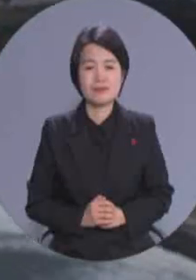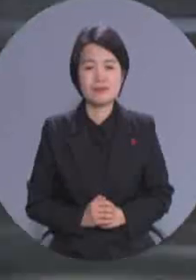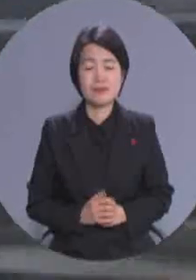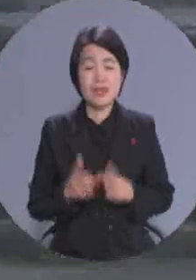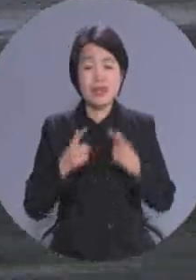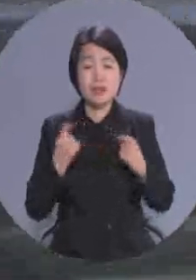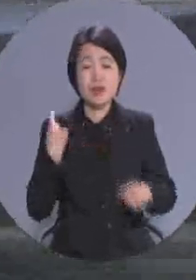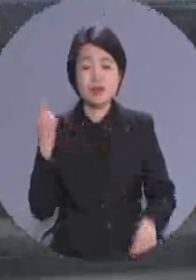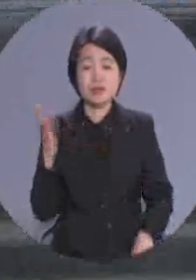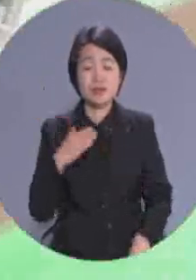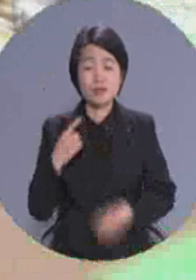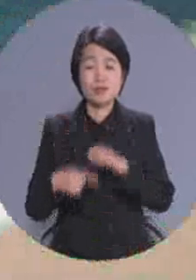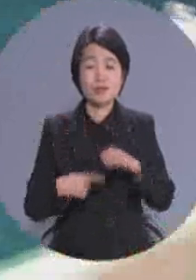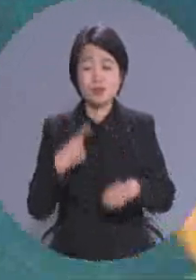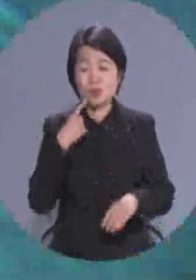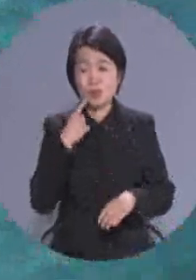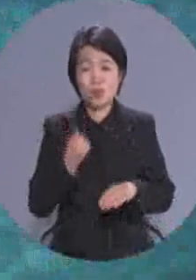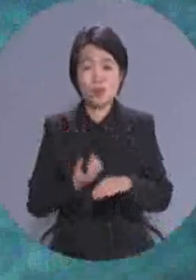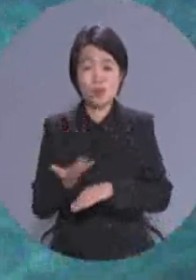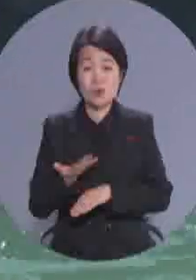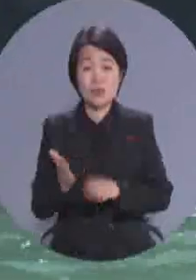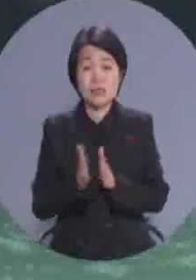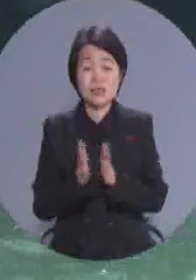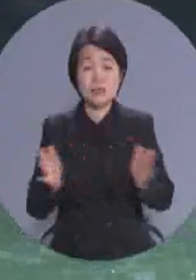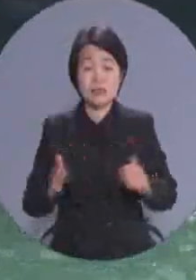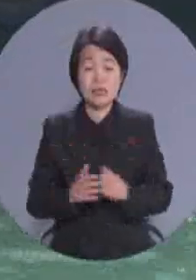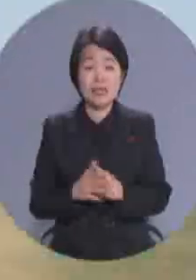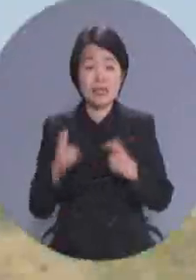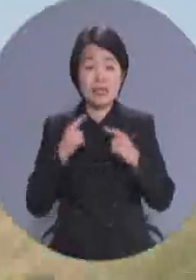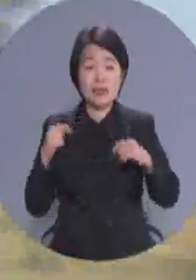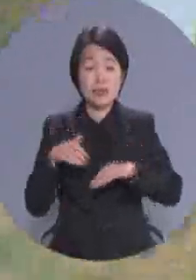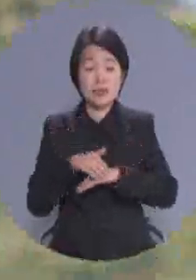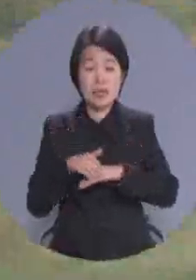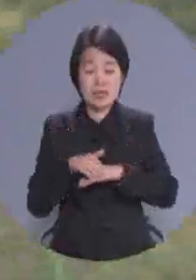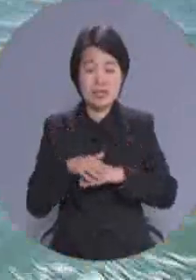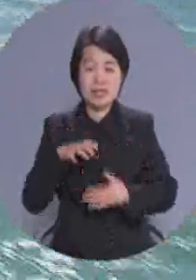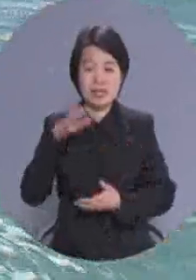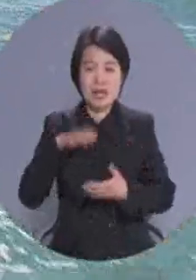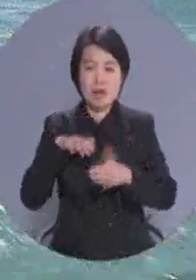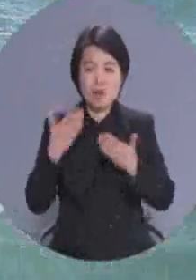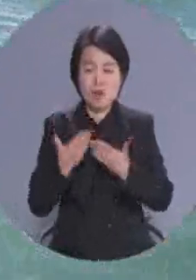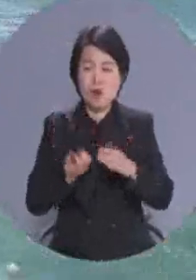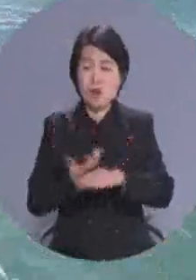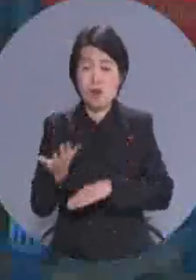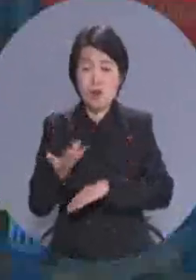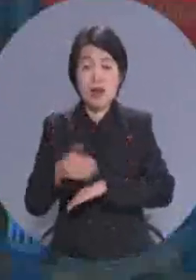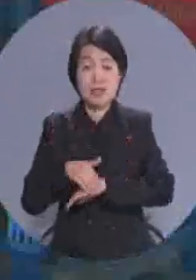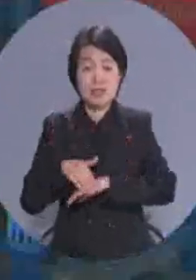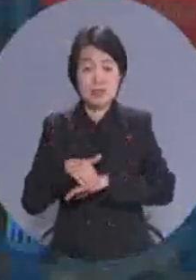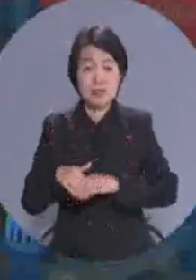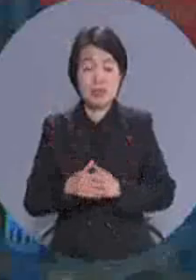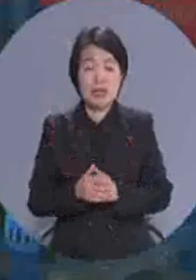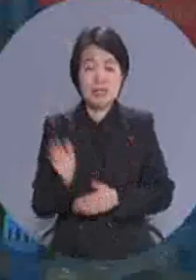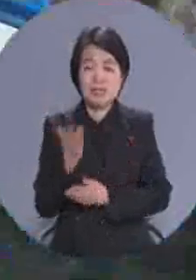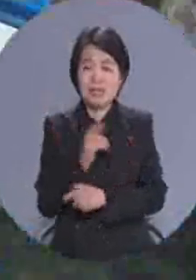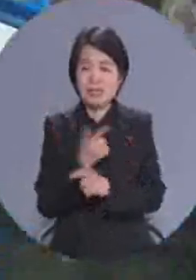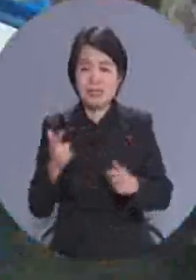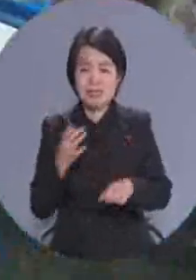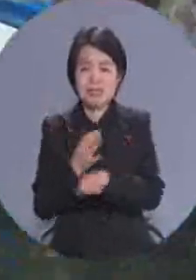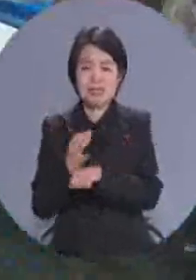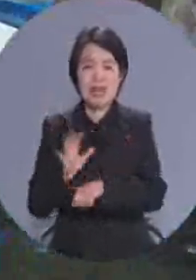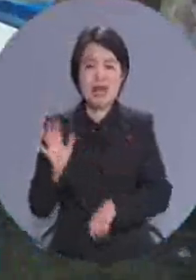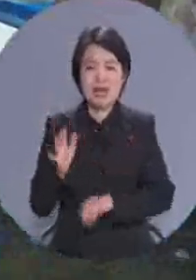어제부터 후쿠시마 오염수 방류를 시작했습니다. 저는 일본이 계획한 분량 모두를 방류할 예정입니다. 수산물을 많이 집배하는